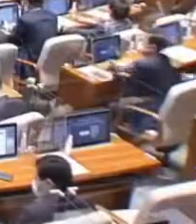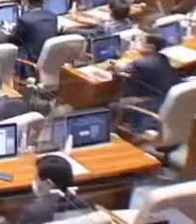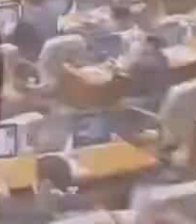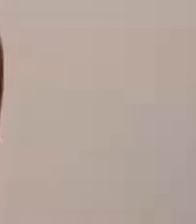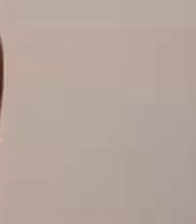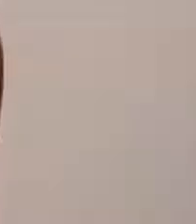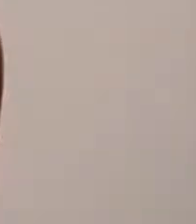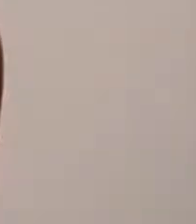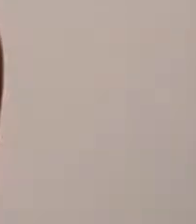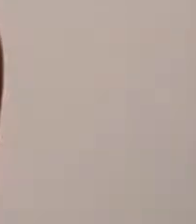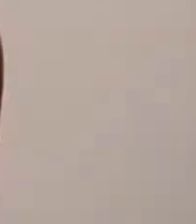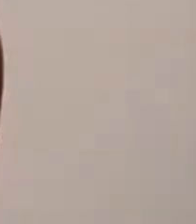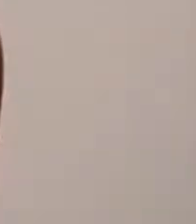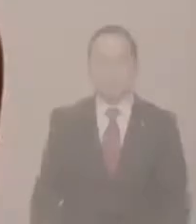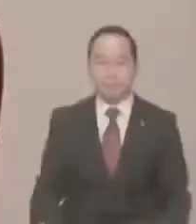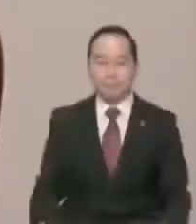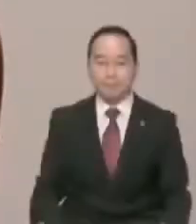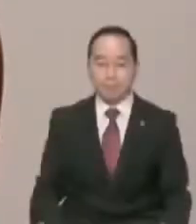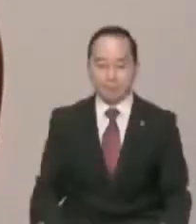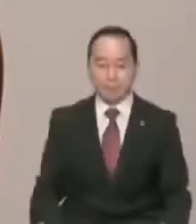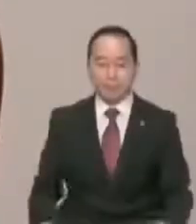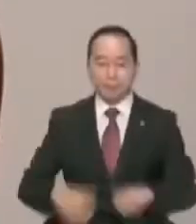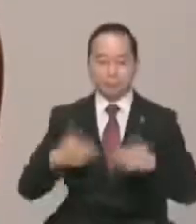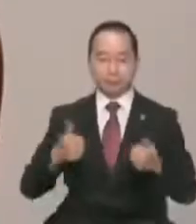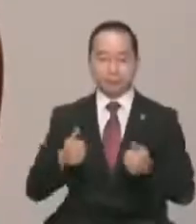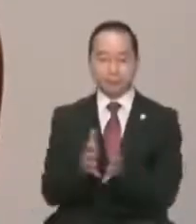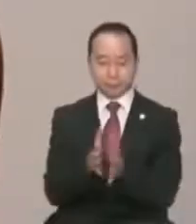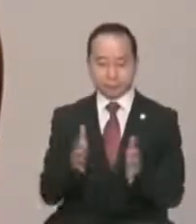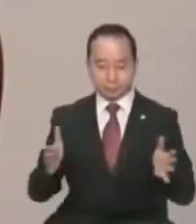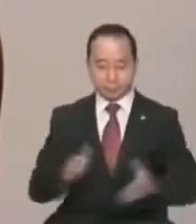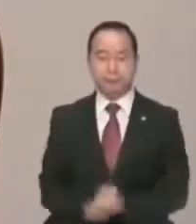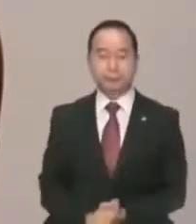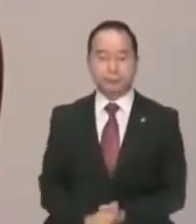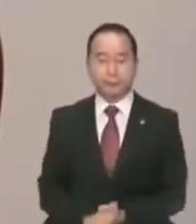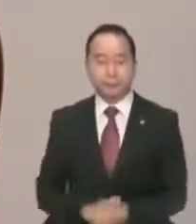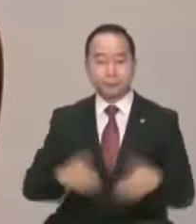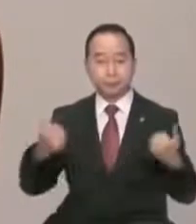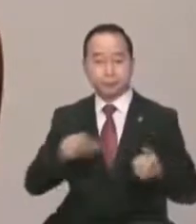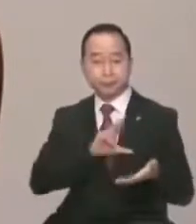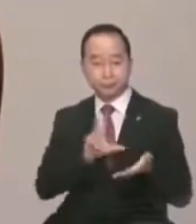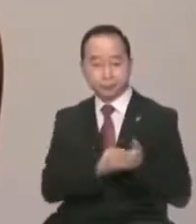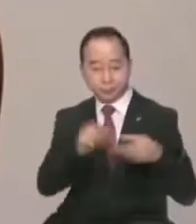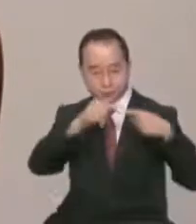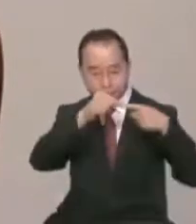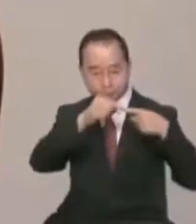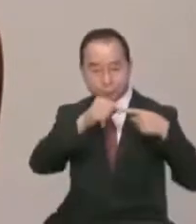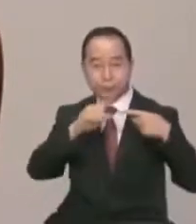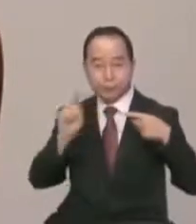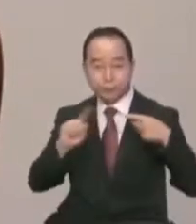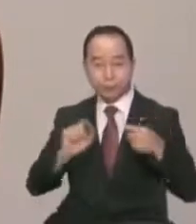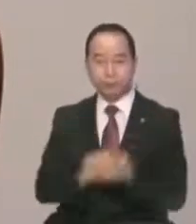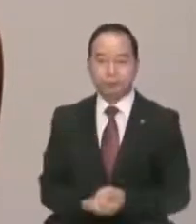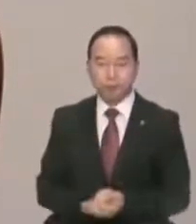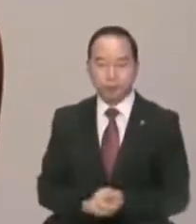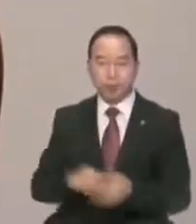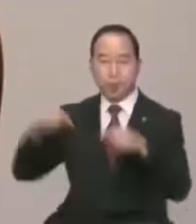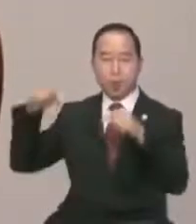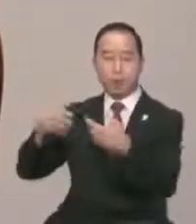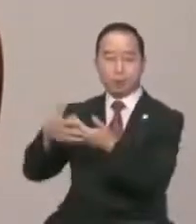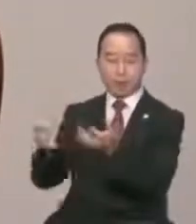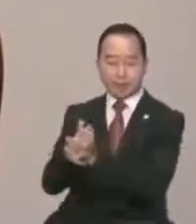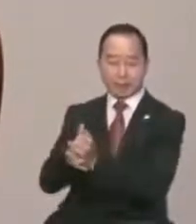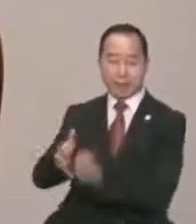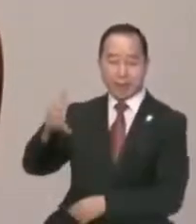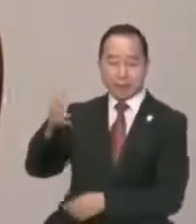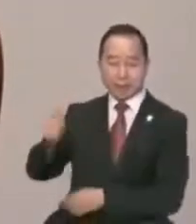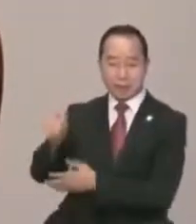보고사항은 의사록에 게재하도록 하겠습니다. 의사일정 제1항 국정에 관한 교섭단체